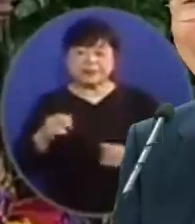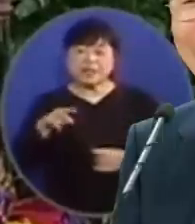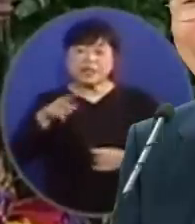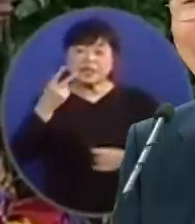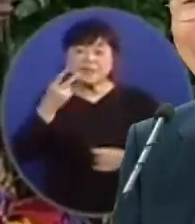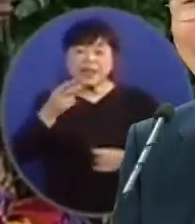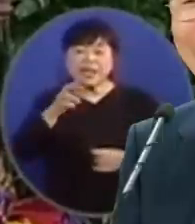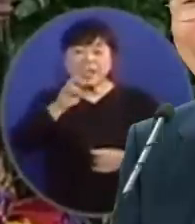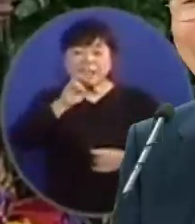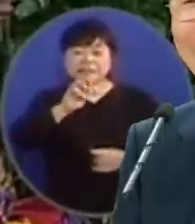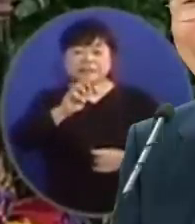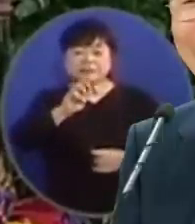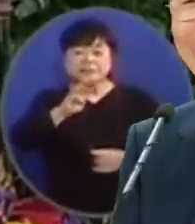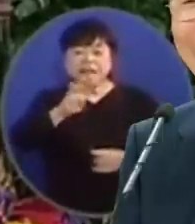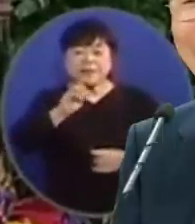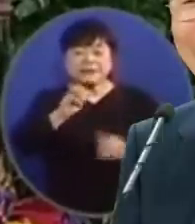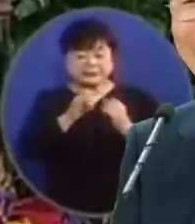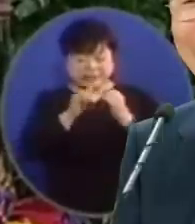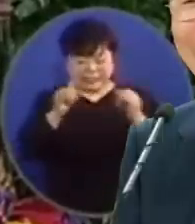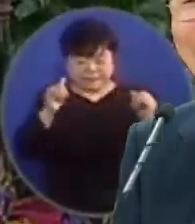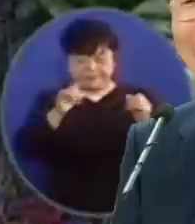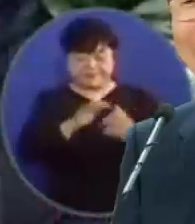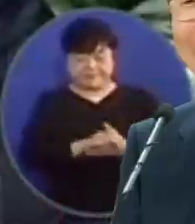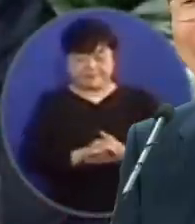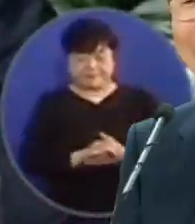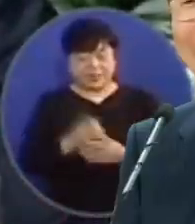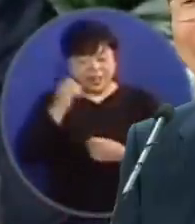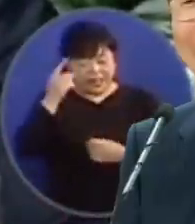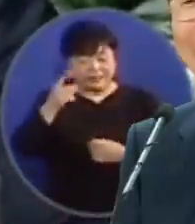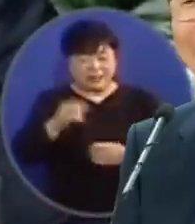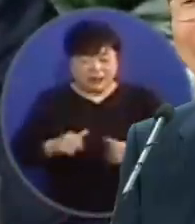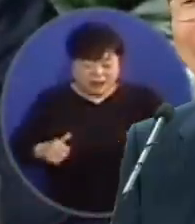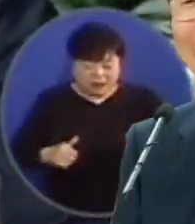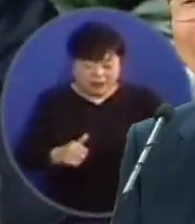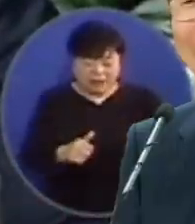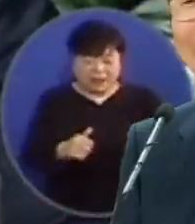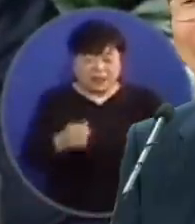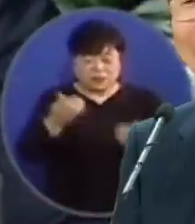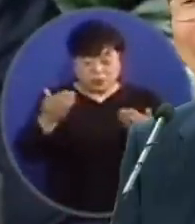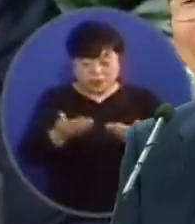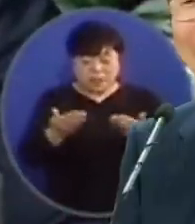명이 됩니다. 한 달 내내 일해가지고서